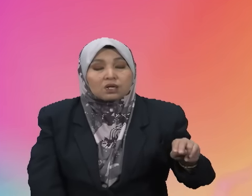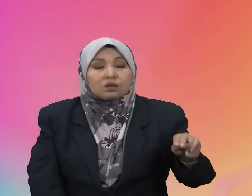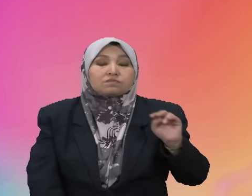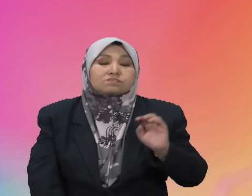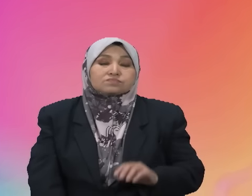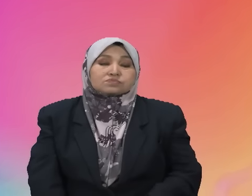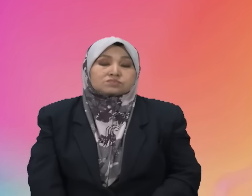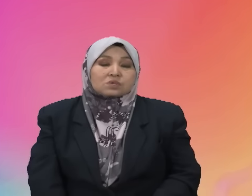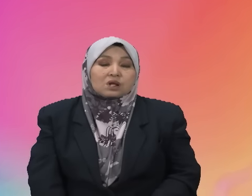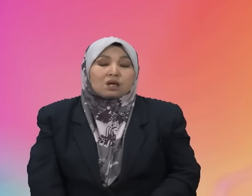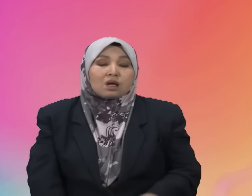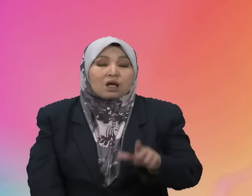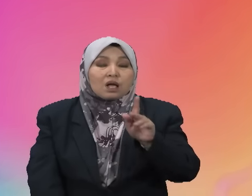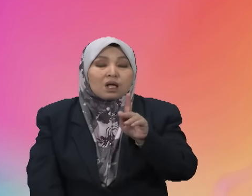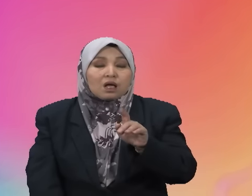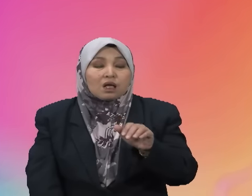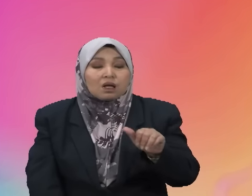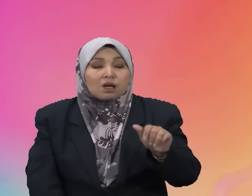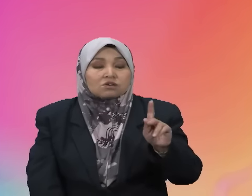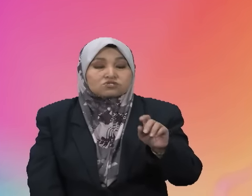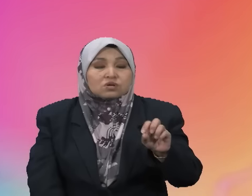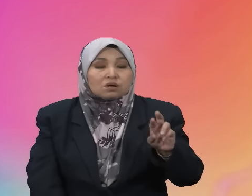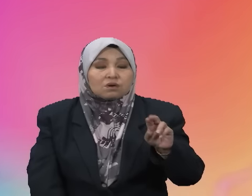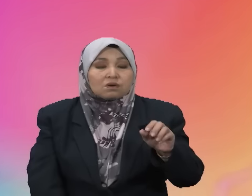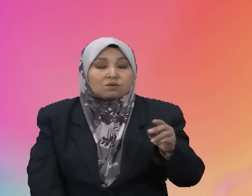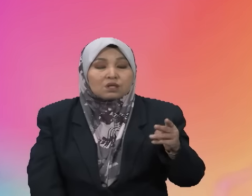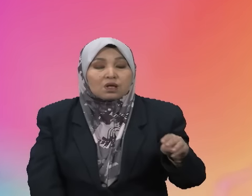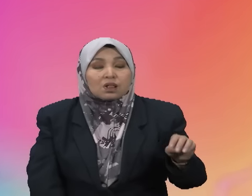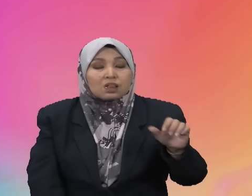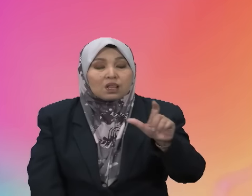lafasiqin. Aktharuhum